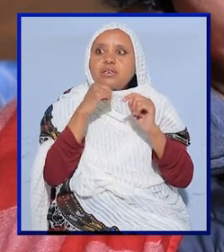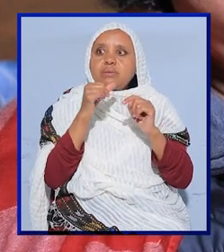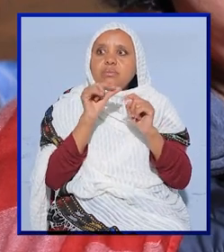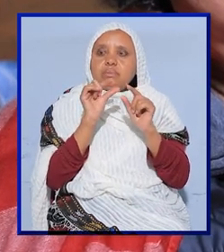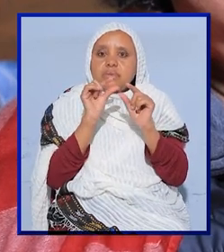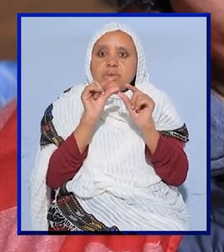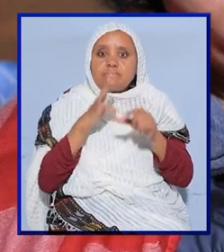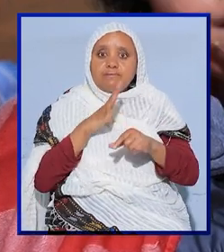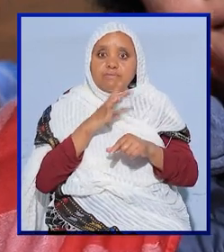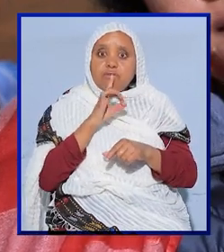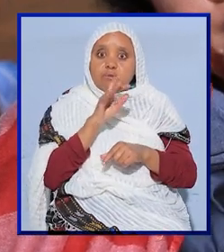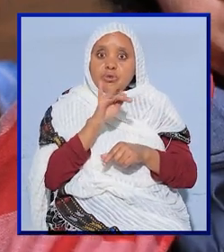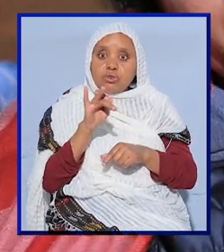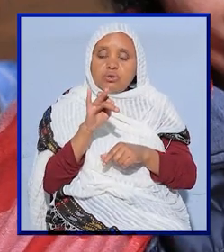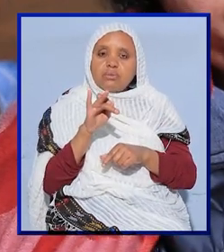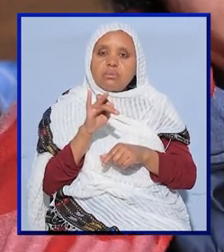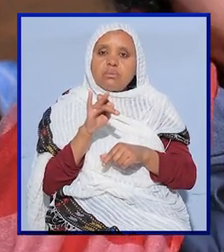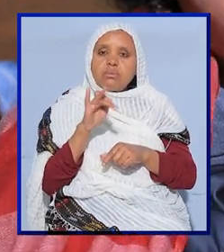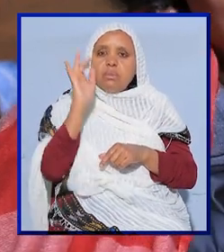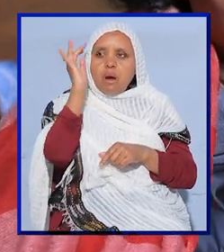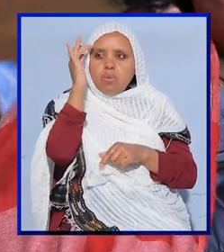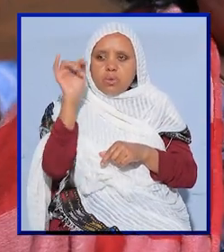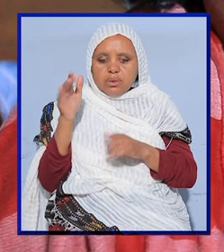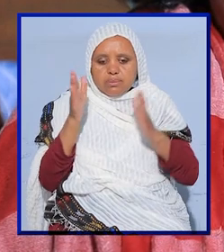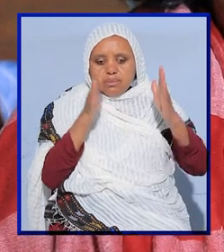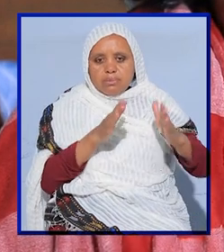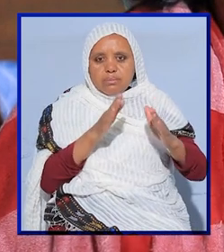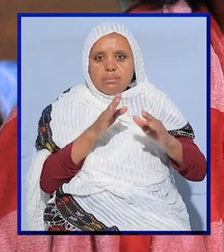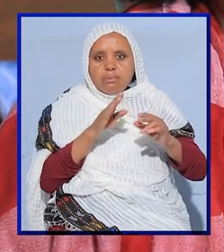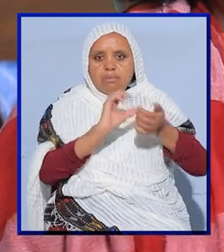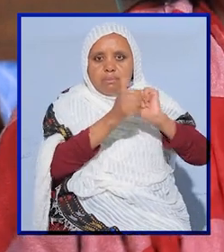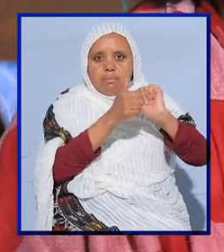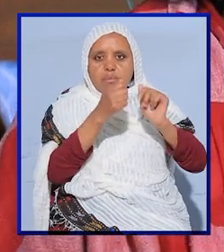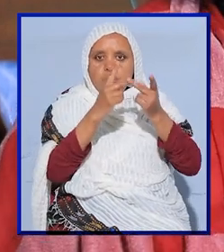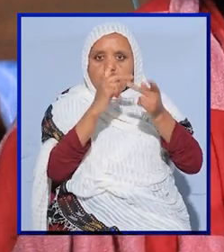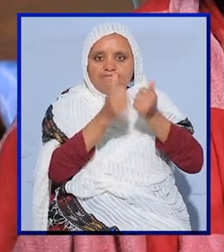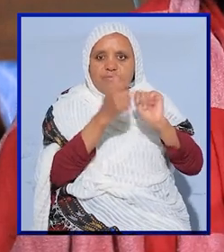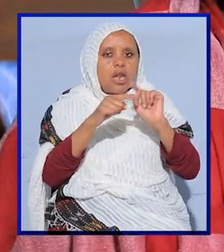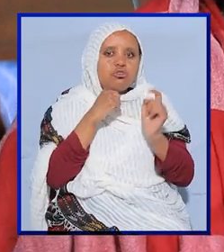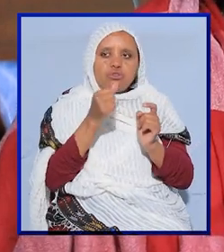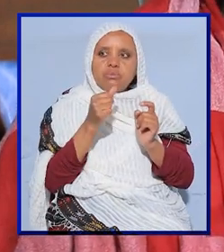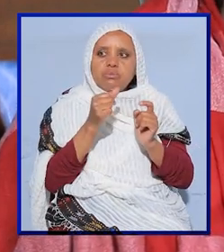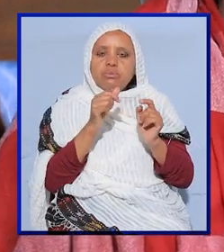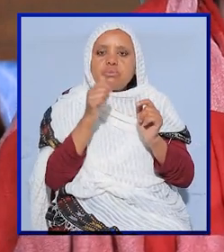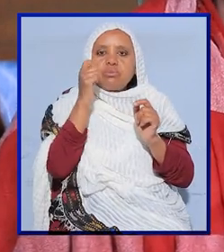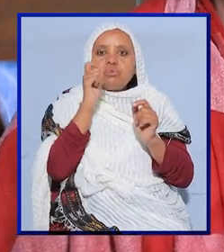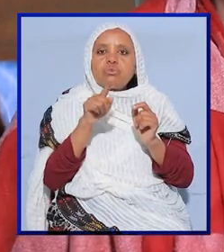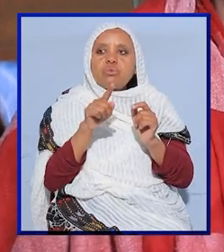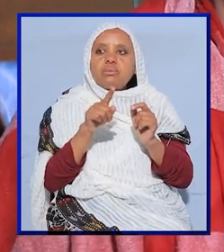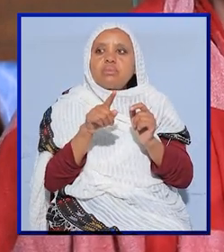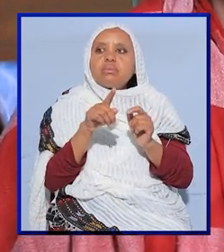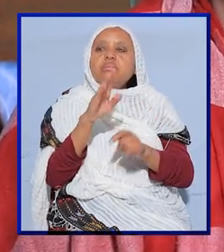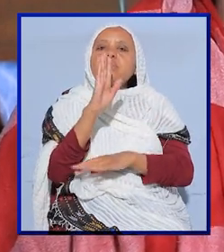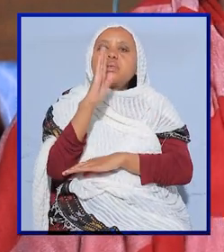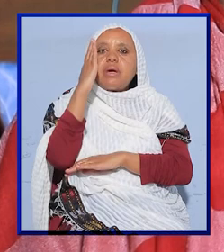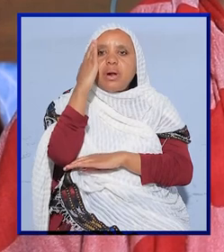ትንሽ ተናስሮን ነው እንጂ ደግሞ እዚህ ጋር መምጣት አልችልም። እነሱንም እግዚአብሔር